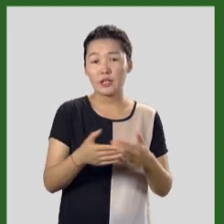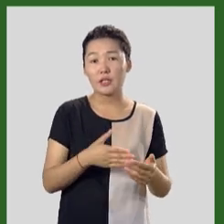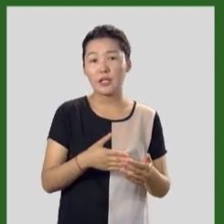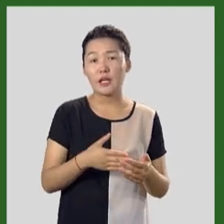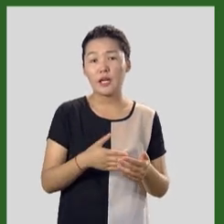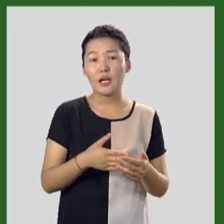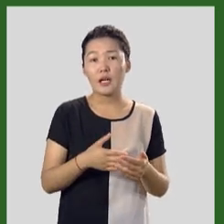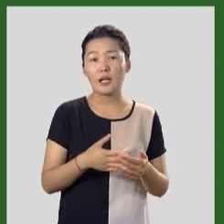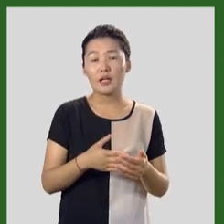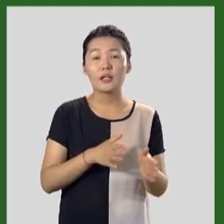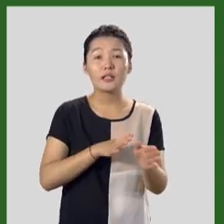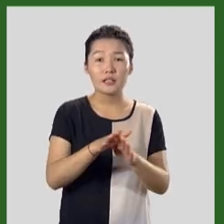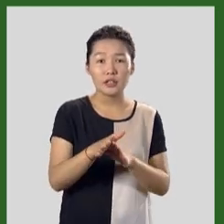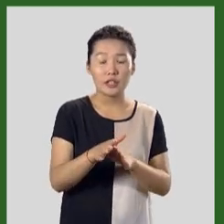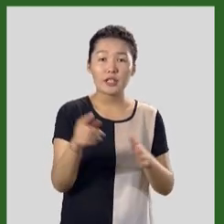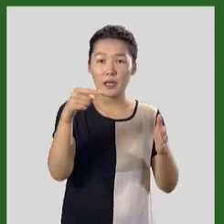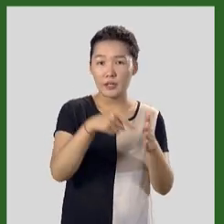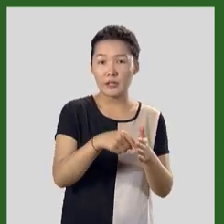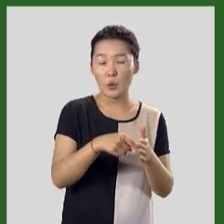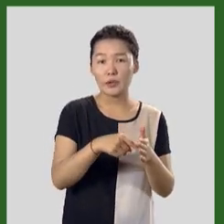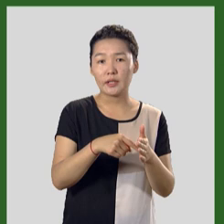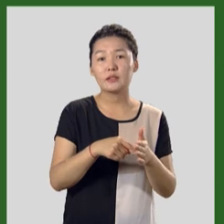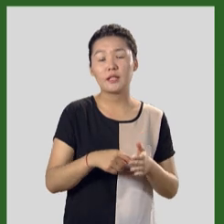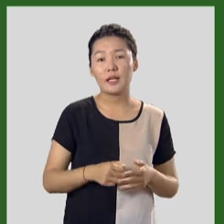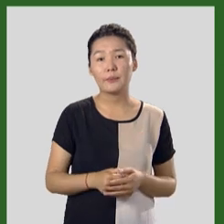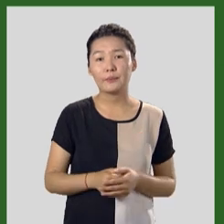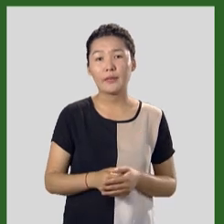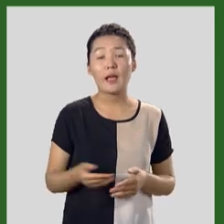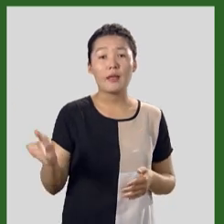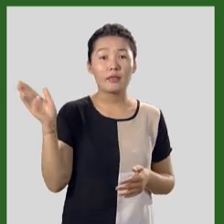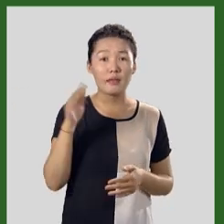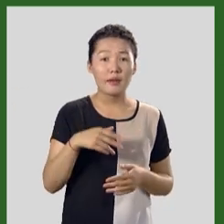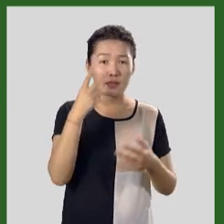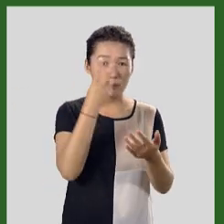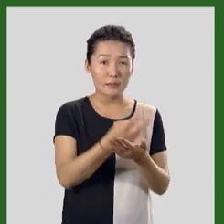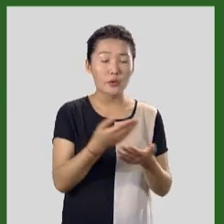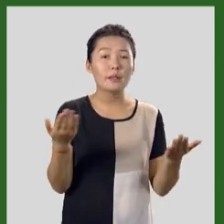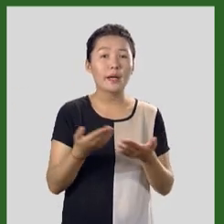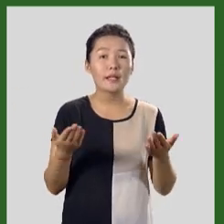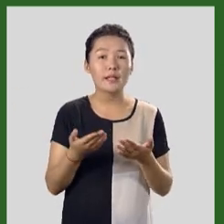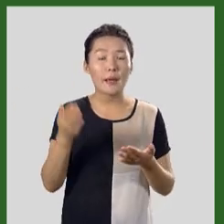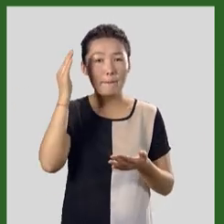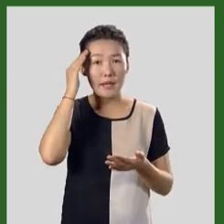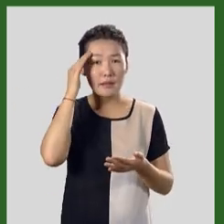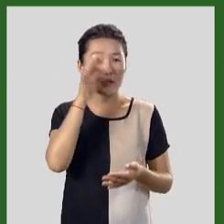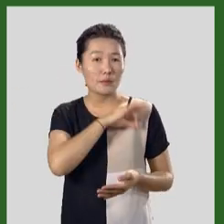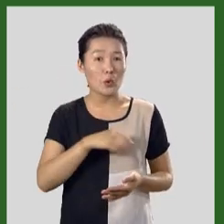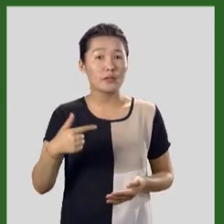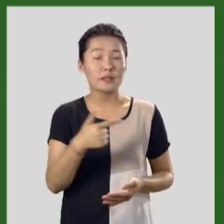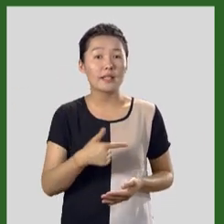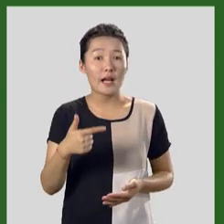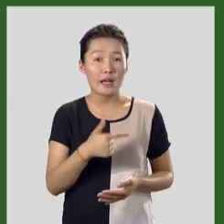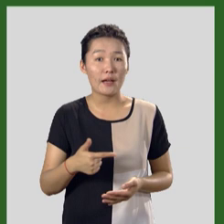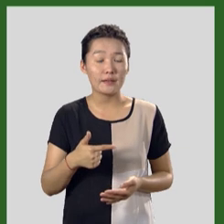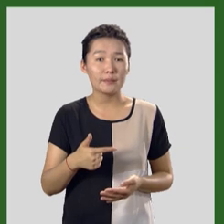цели. Давайте рассмотрим с вами, какие методы использует наука география, которые делятся на традиционные